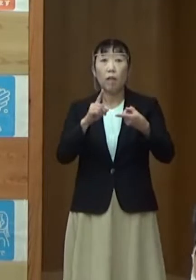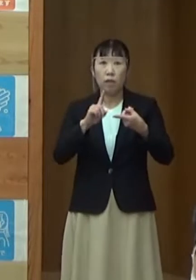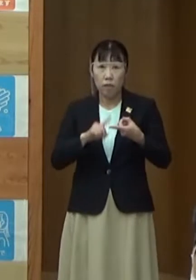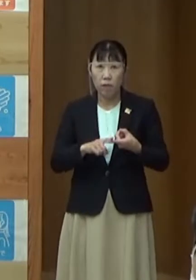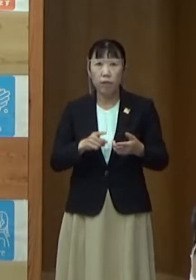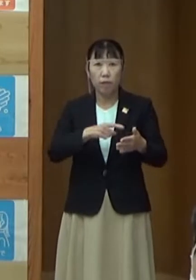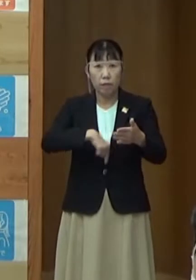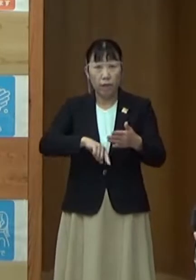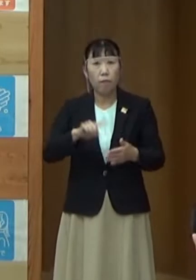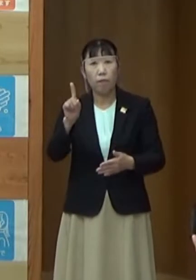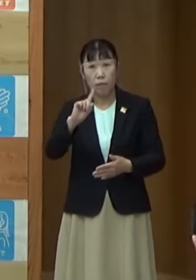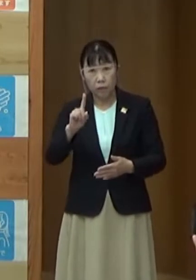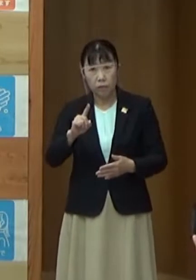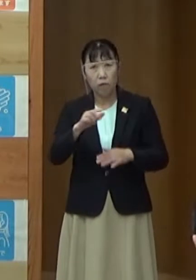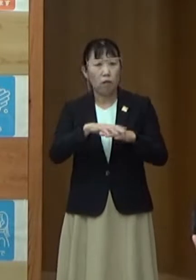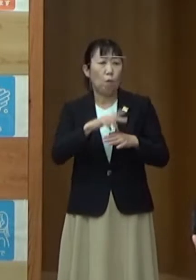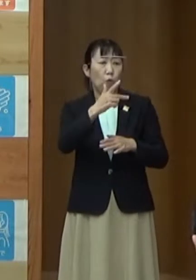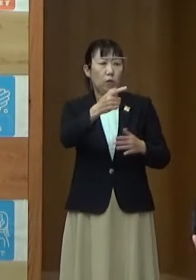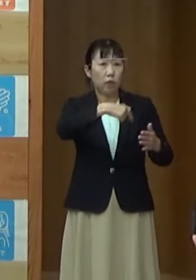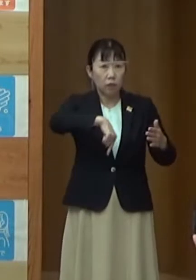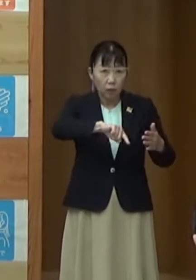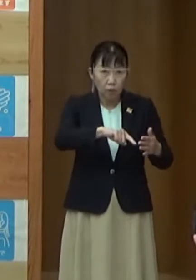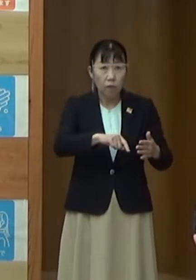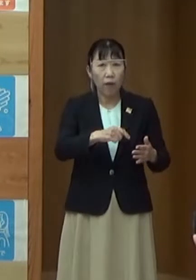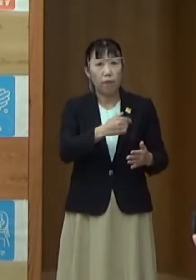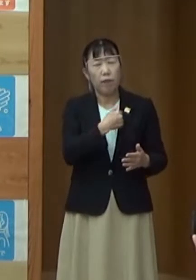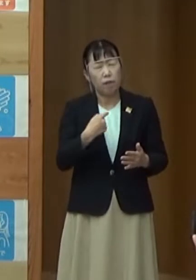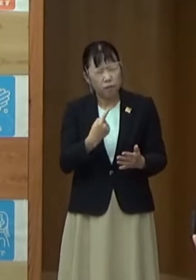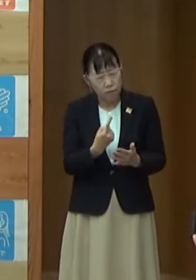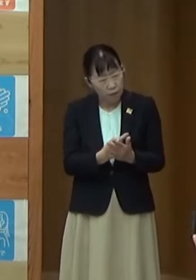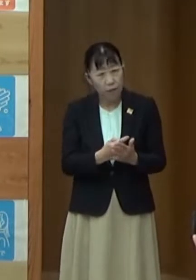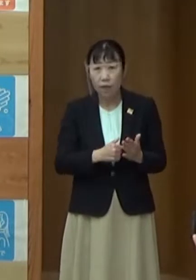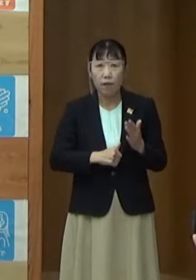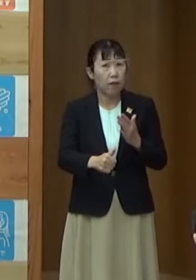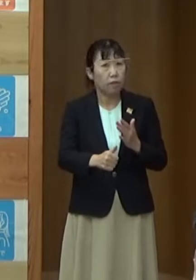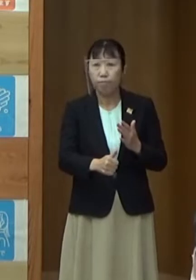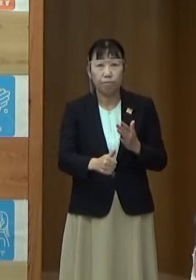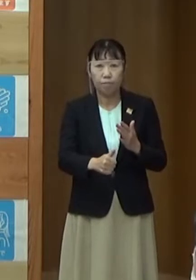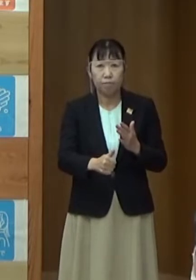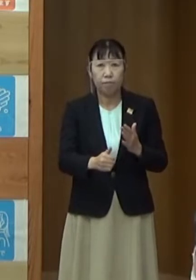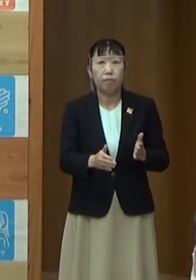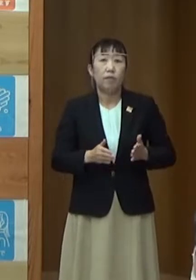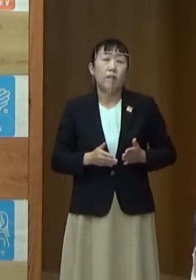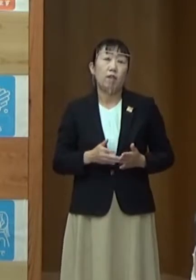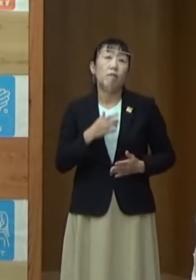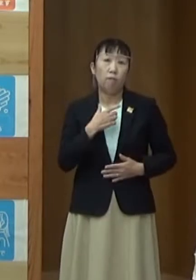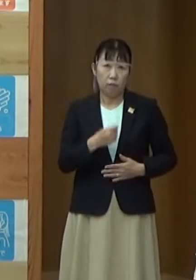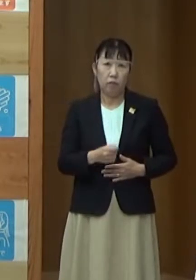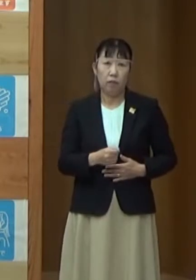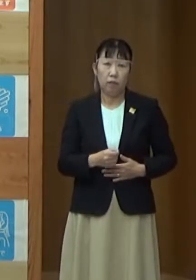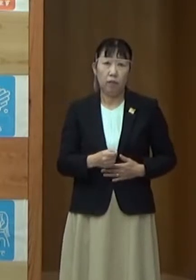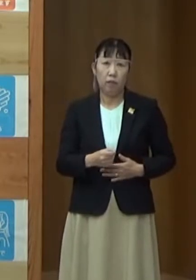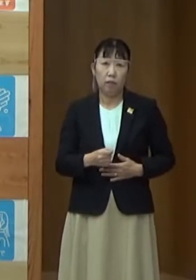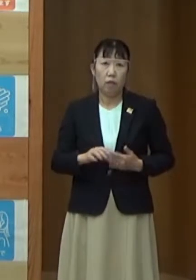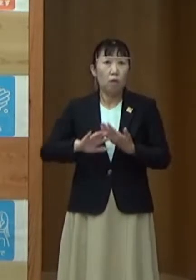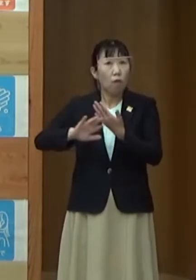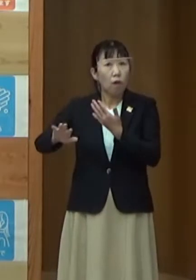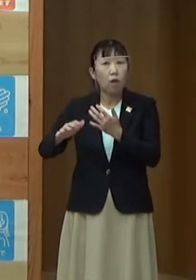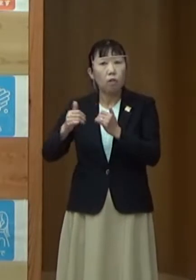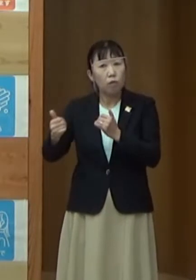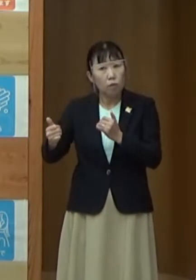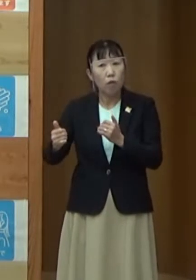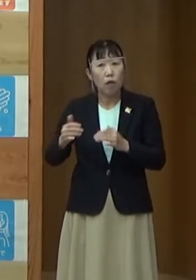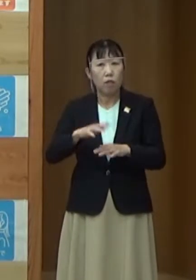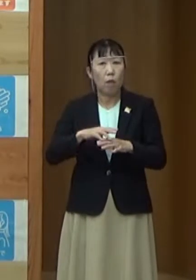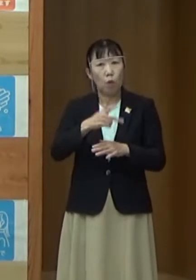ね、できる限り外出を控えていただく、札幌市外の皆様はできる限り札幌との往来を控えてい